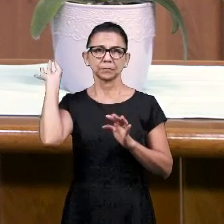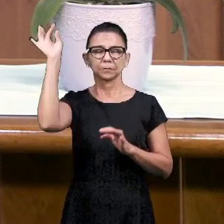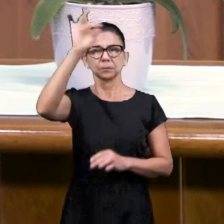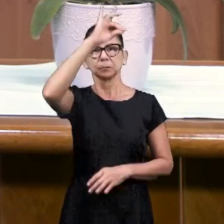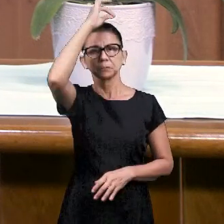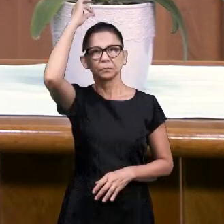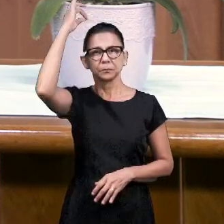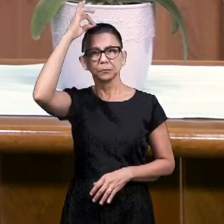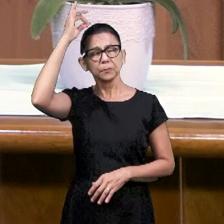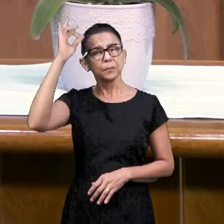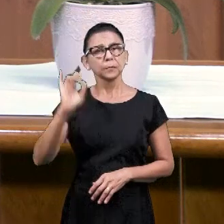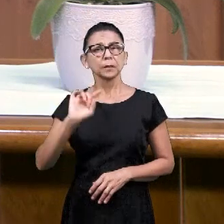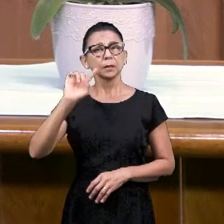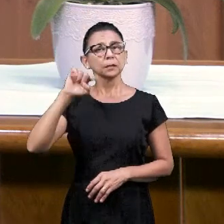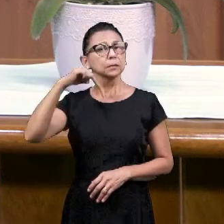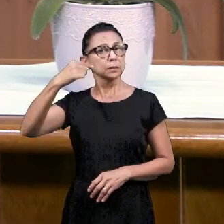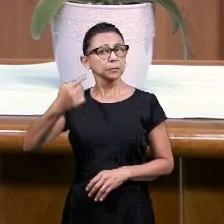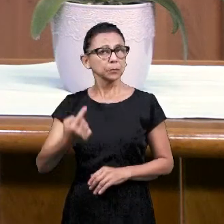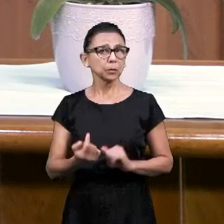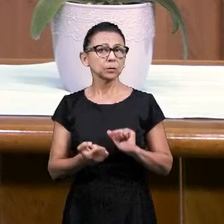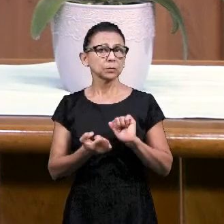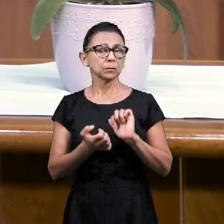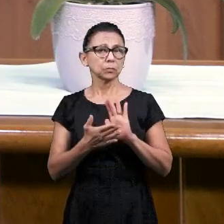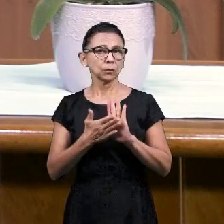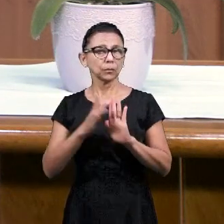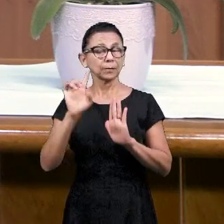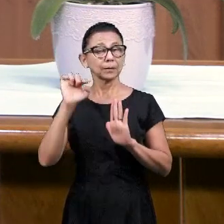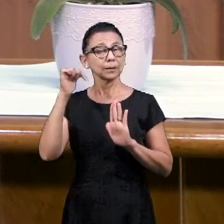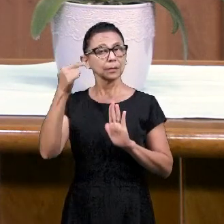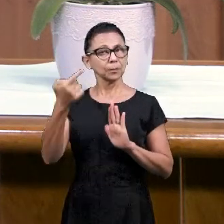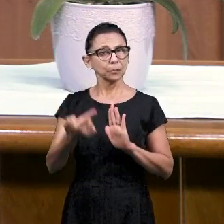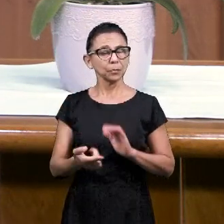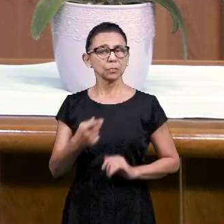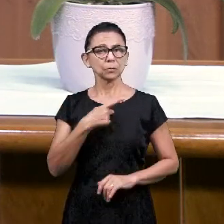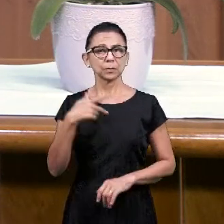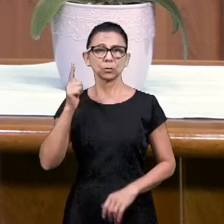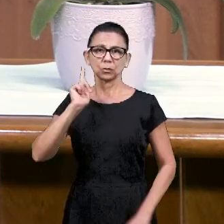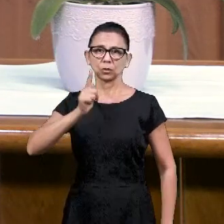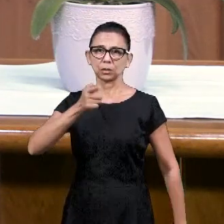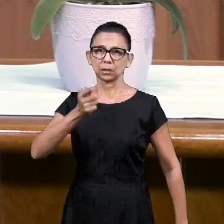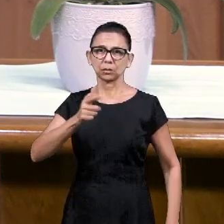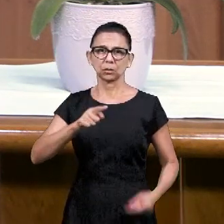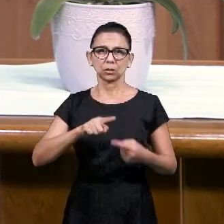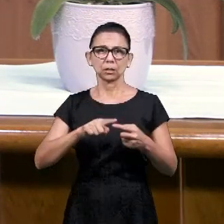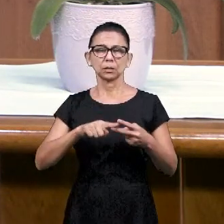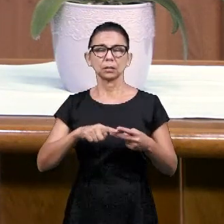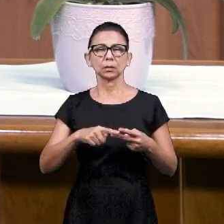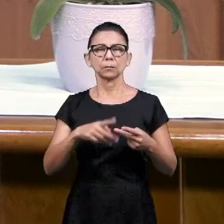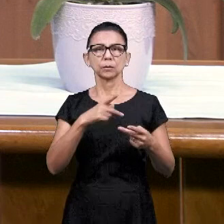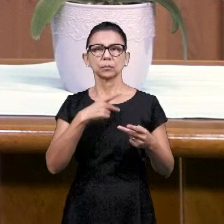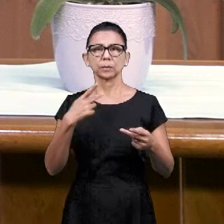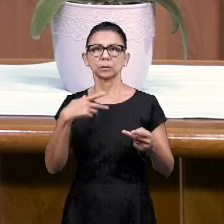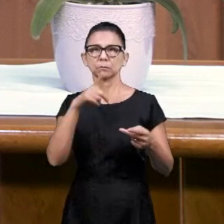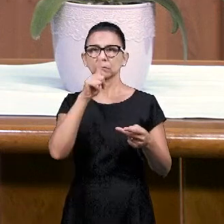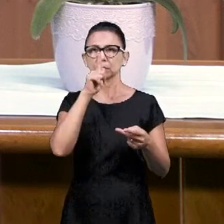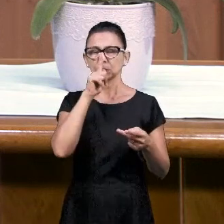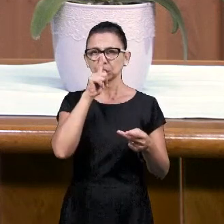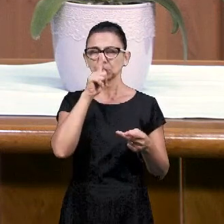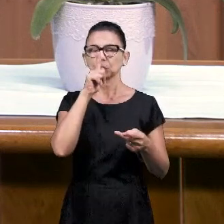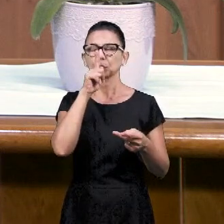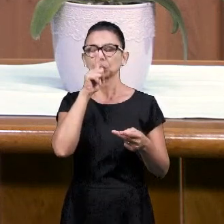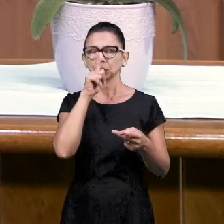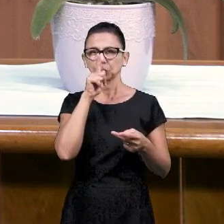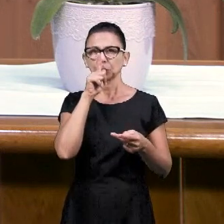recherche, d'approfondissement, de la communion avec le Saint-Esprit. Et juste après, nous allons voir la participation du passager de